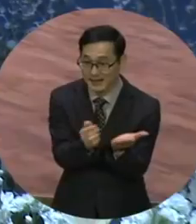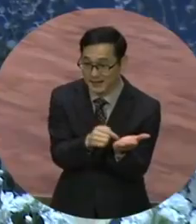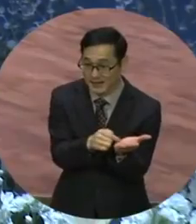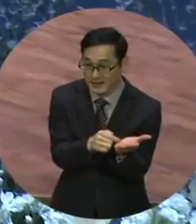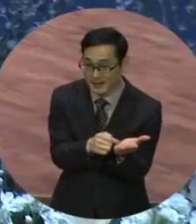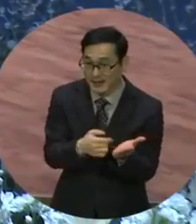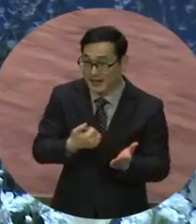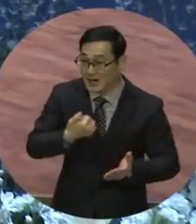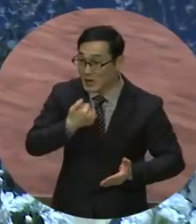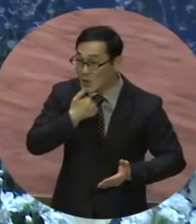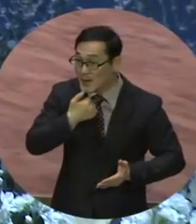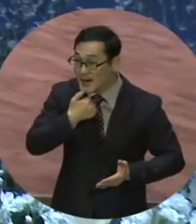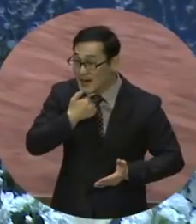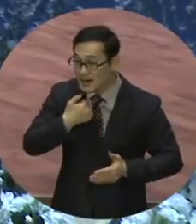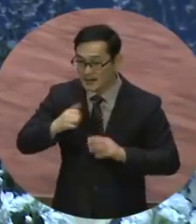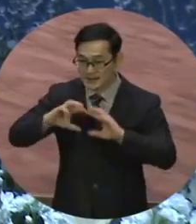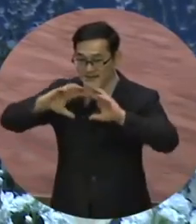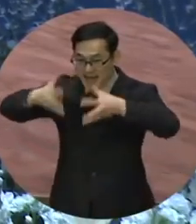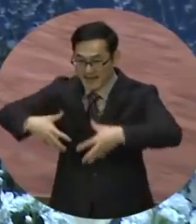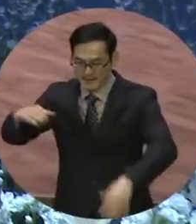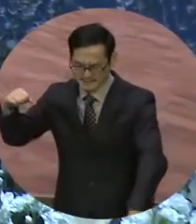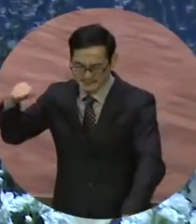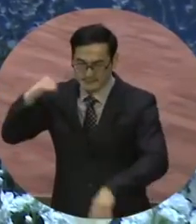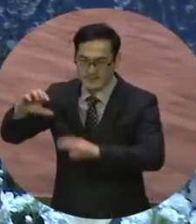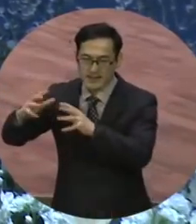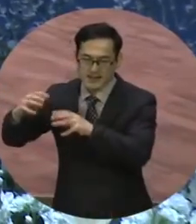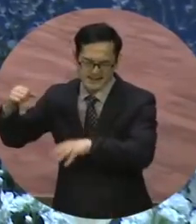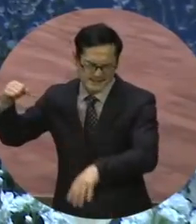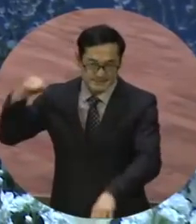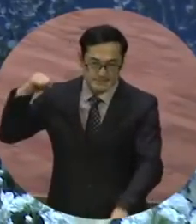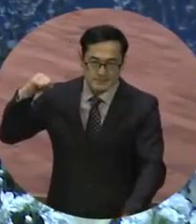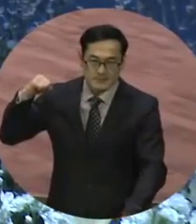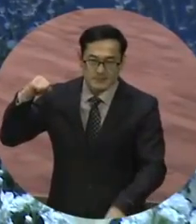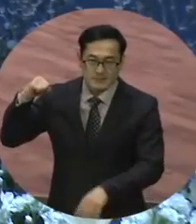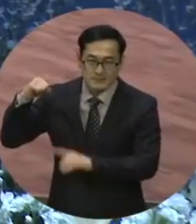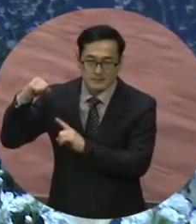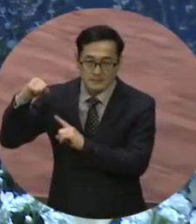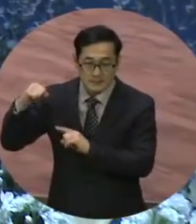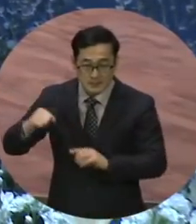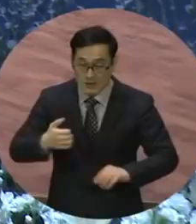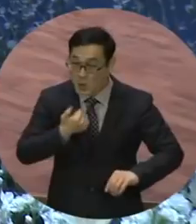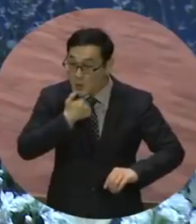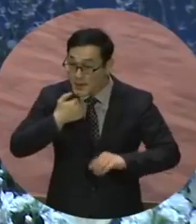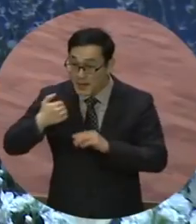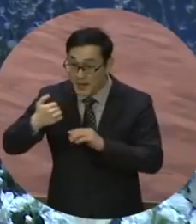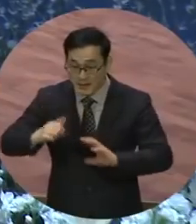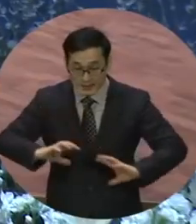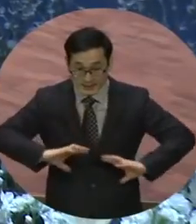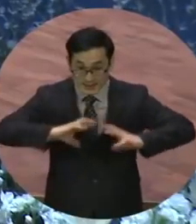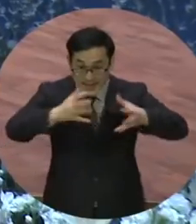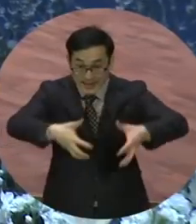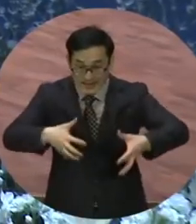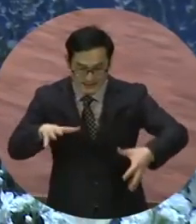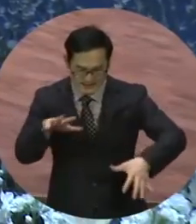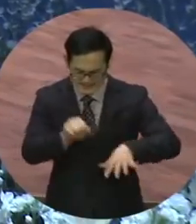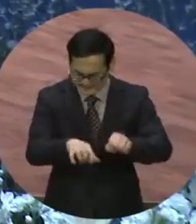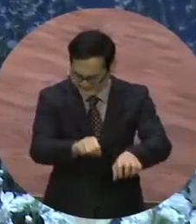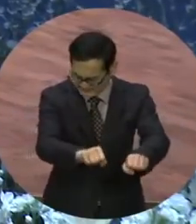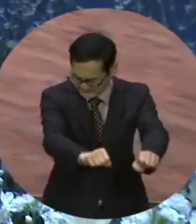로마가 가장 강대국이었는데 어떻게 로마가 세계를 그렇게